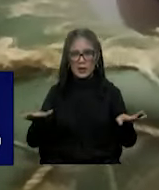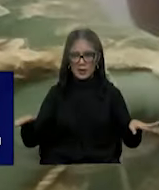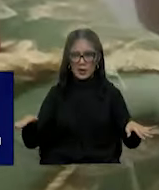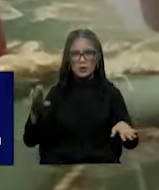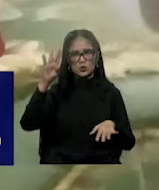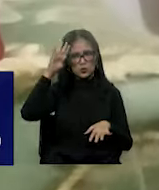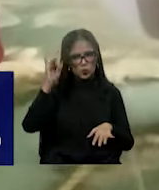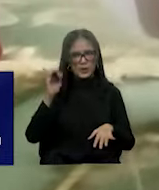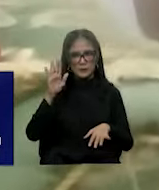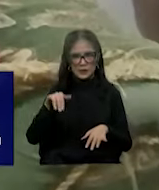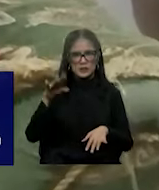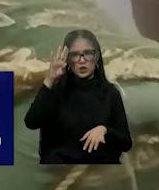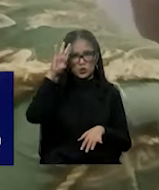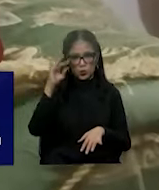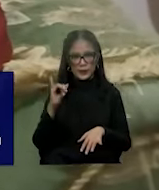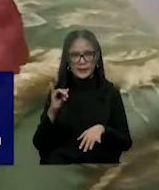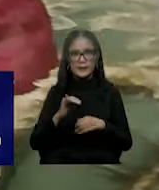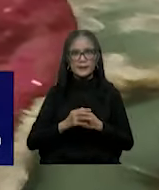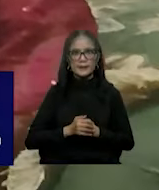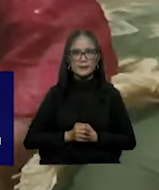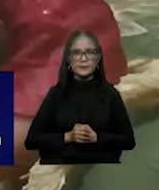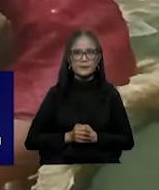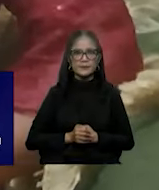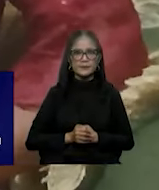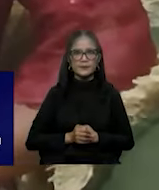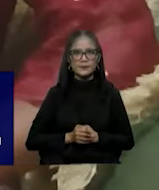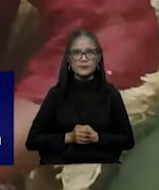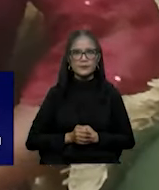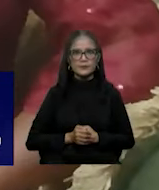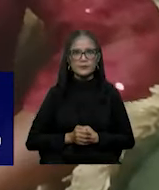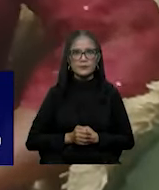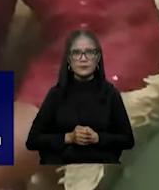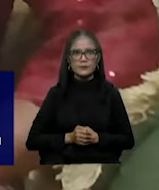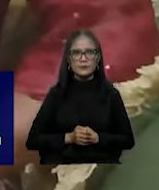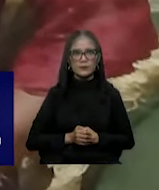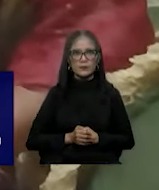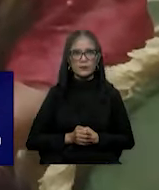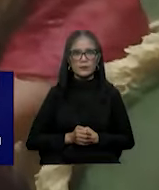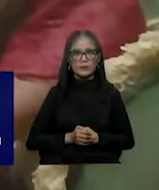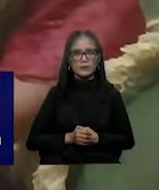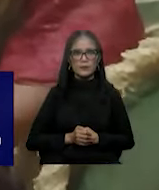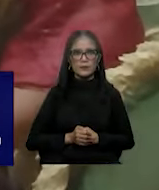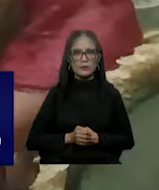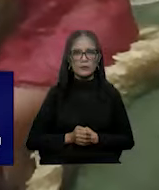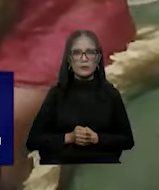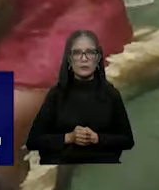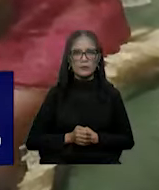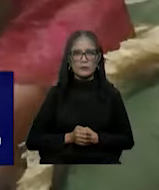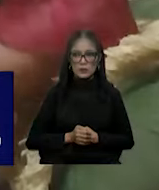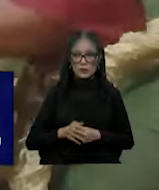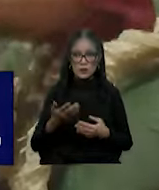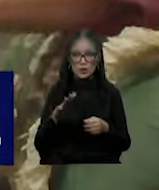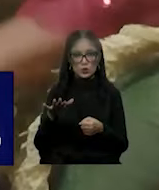masih terpencil, jadi cukup sudah. Jadi ya, cukup sudah empat istri ya, jangan lagi